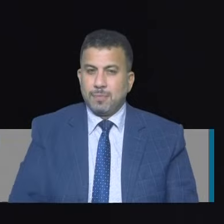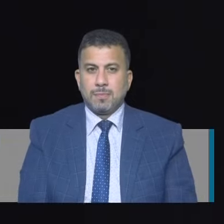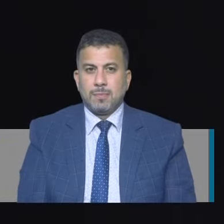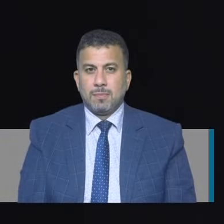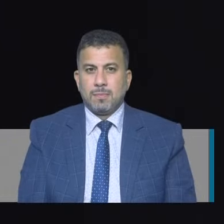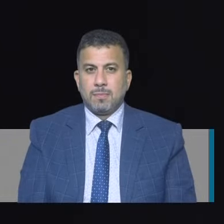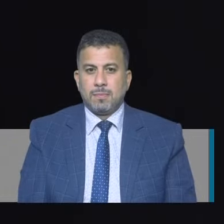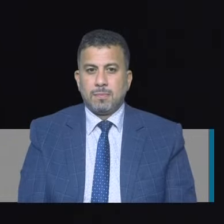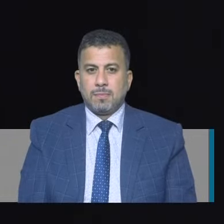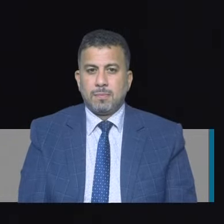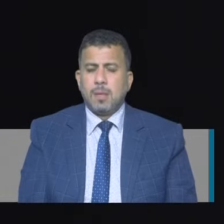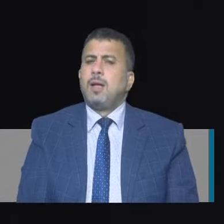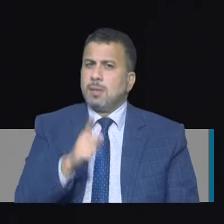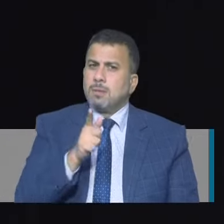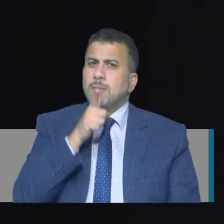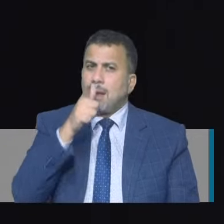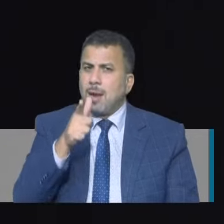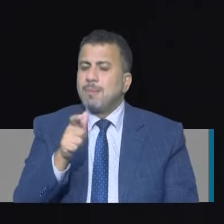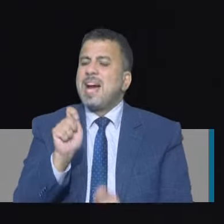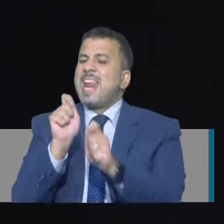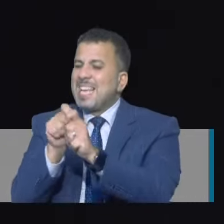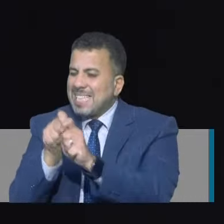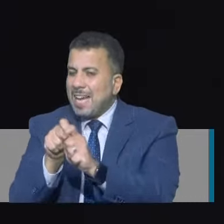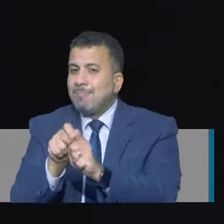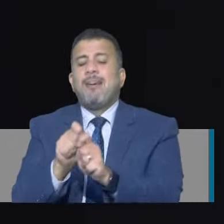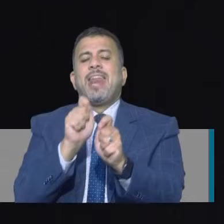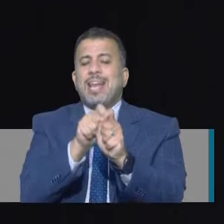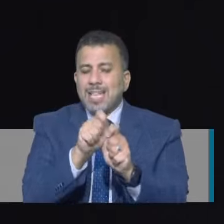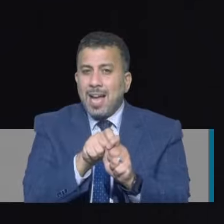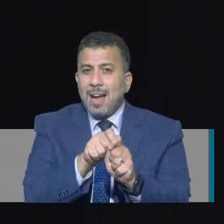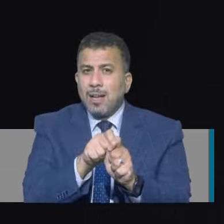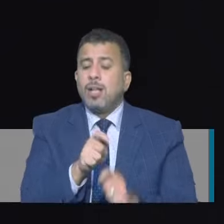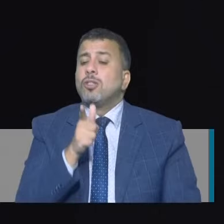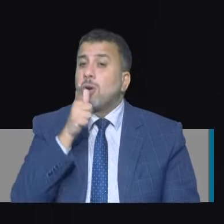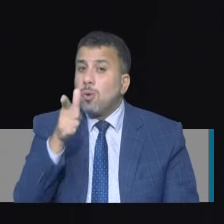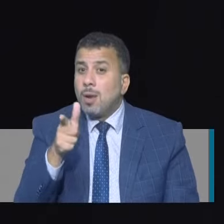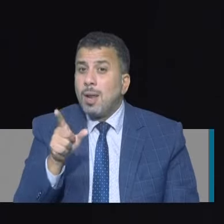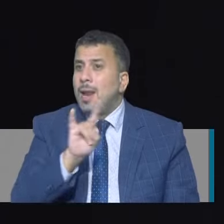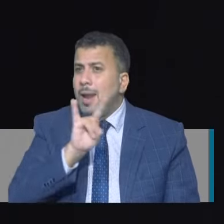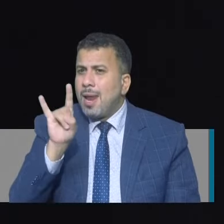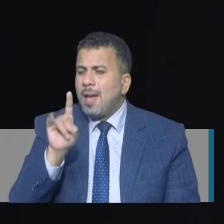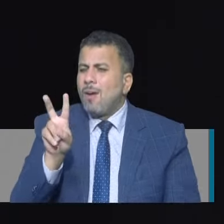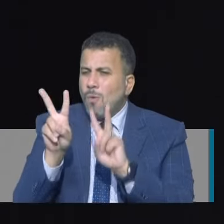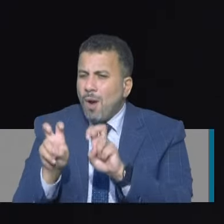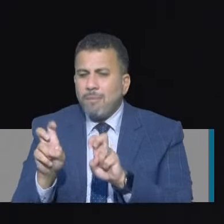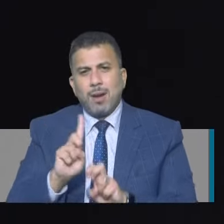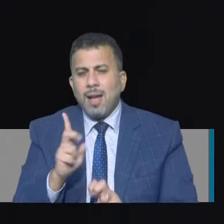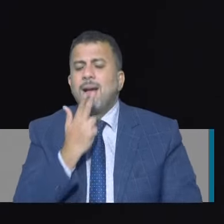الشارقه وتتكلم ببعض النصائح فتقول احيانا لا تكن مناعا